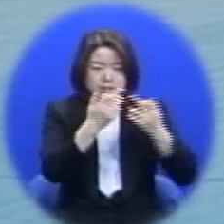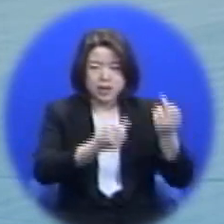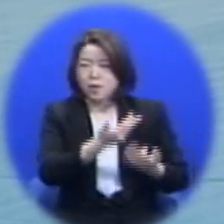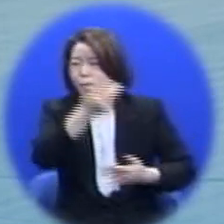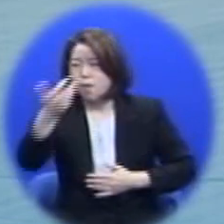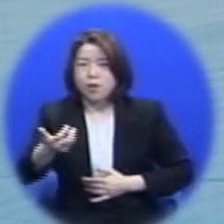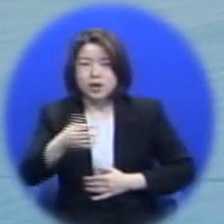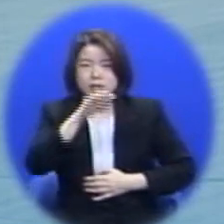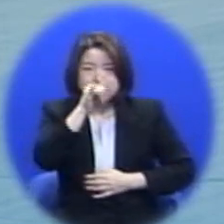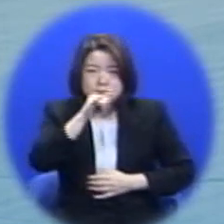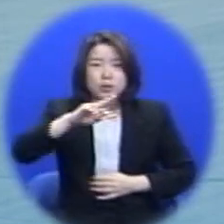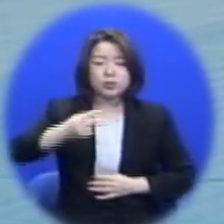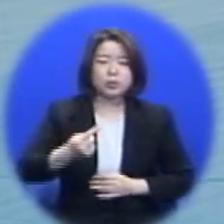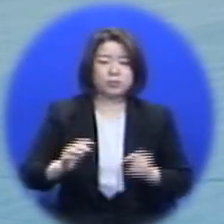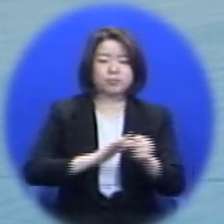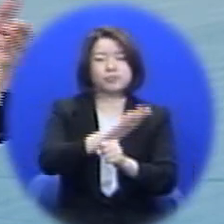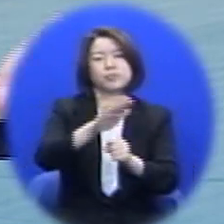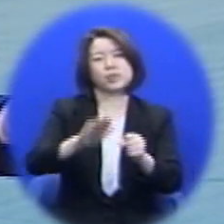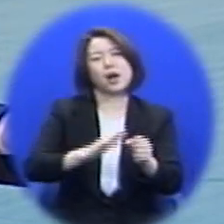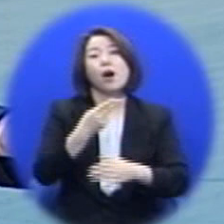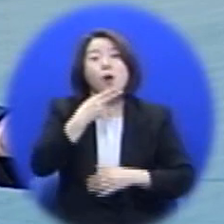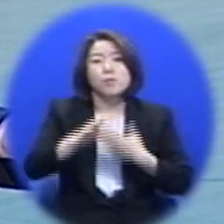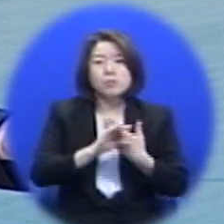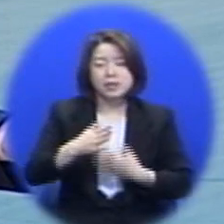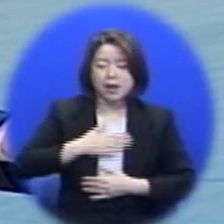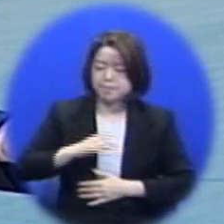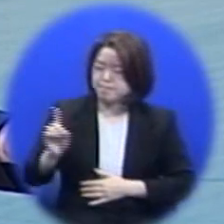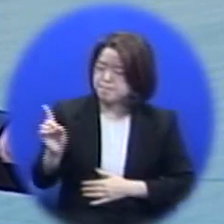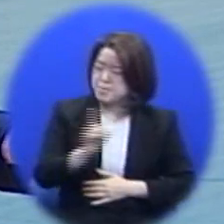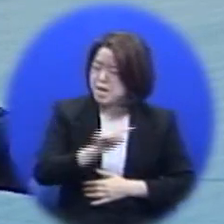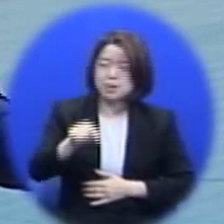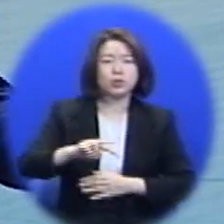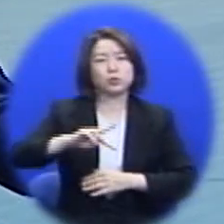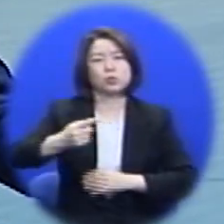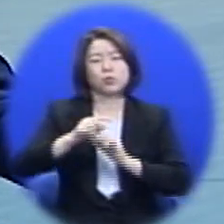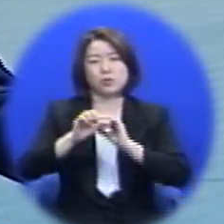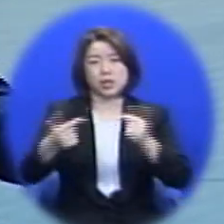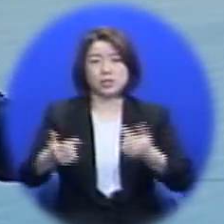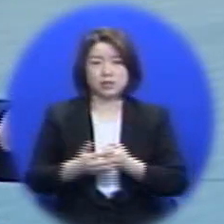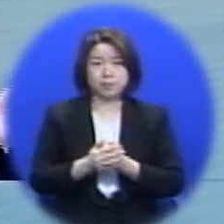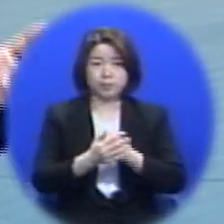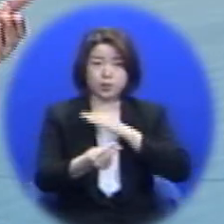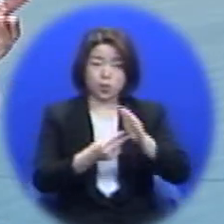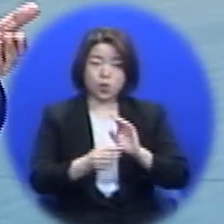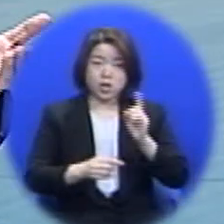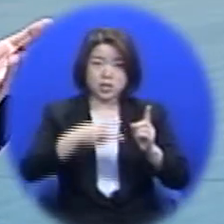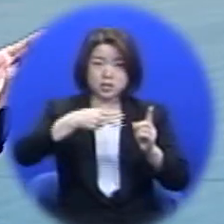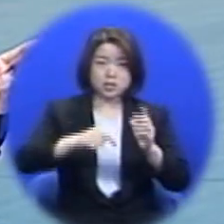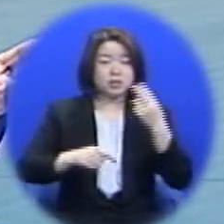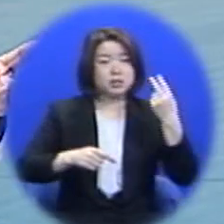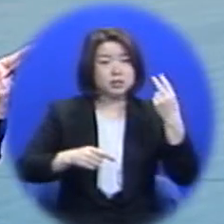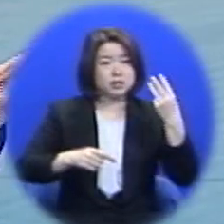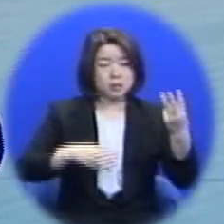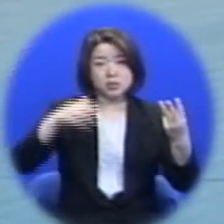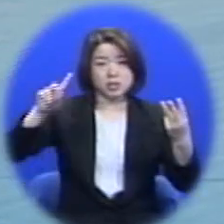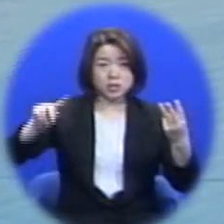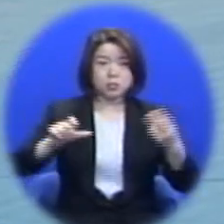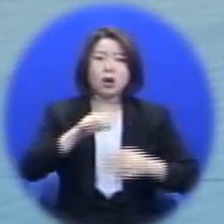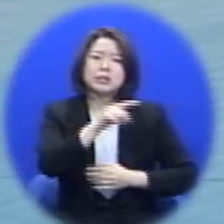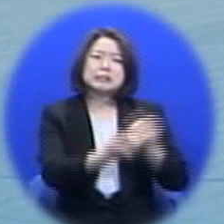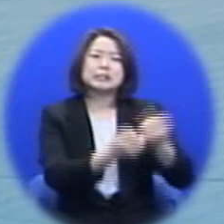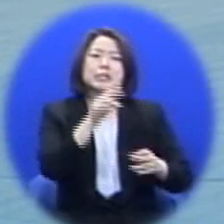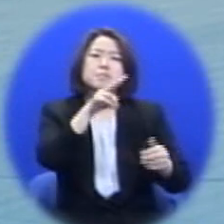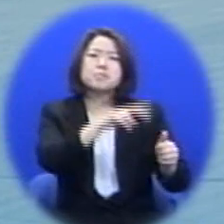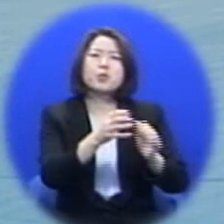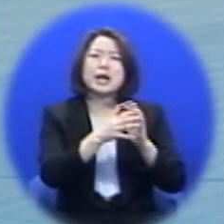있을지라도 사랑이 없으면 내가 아무것도 아니요. 요한일서 3장 15절 그 형제를 미워하는 자마다 살인하는